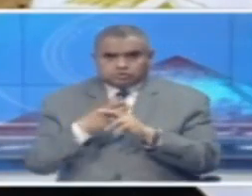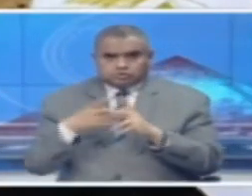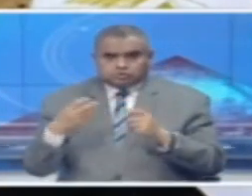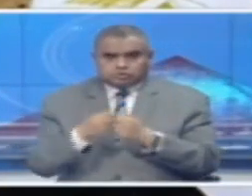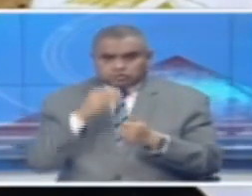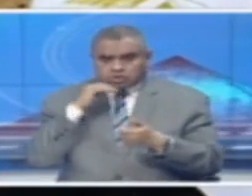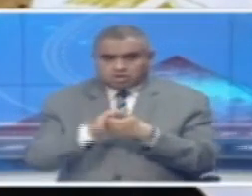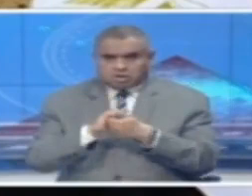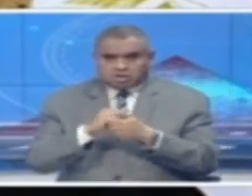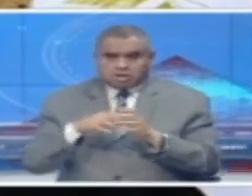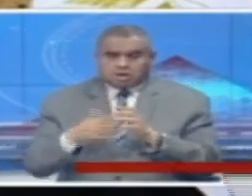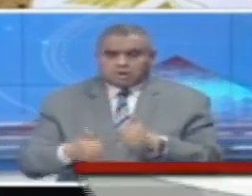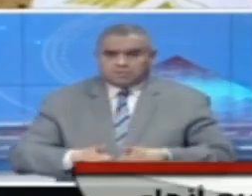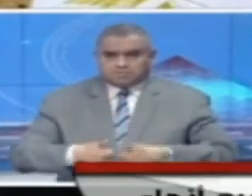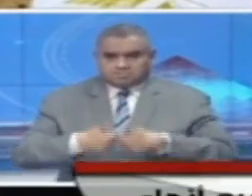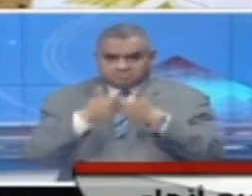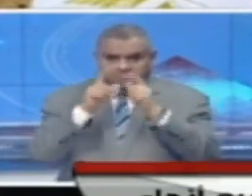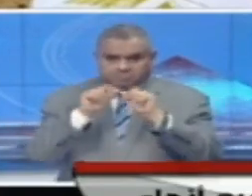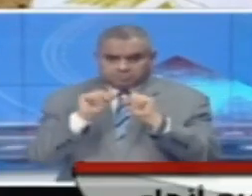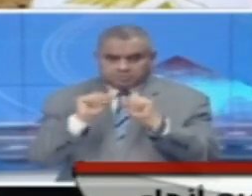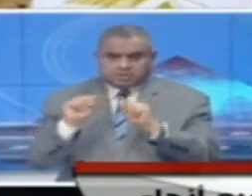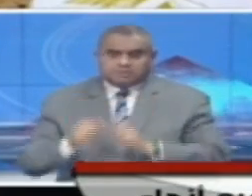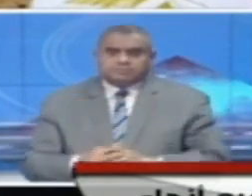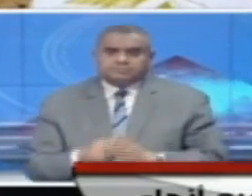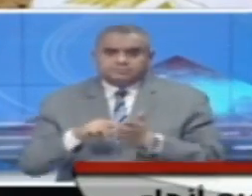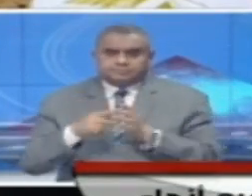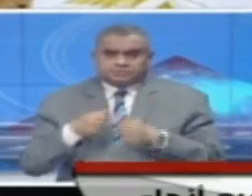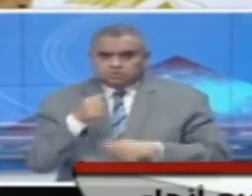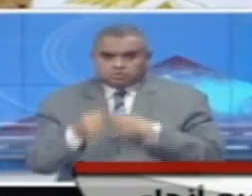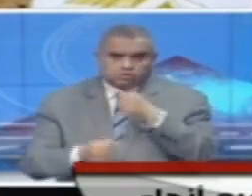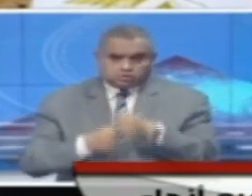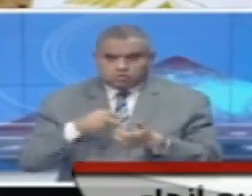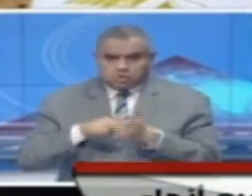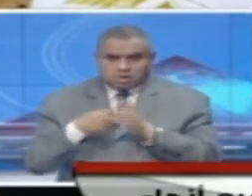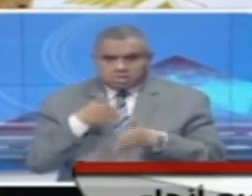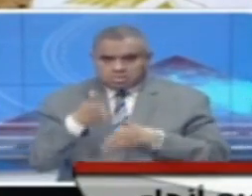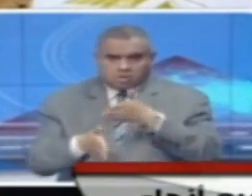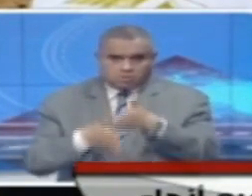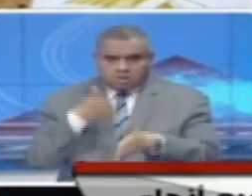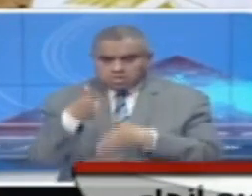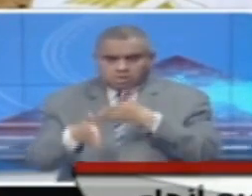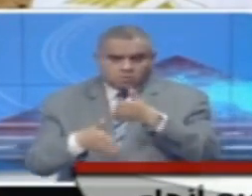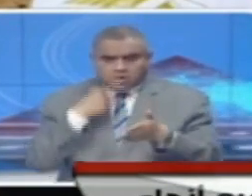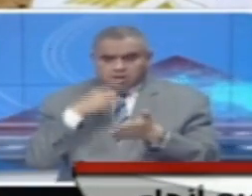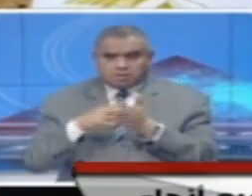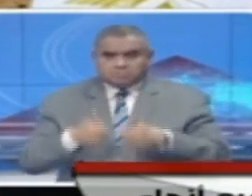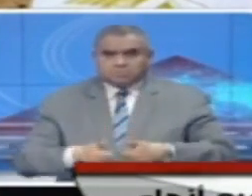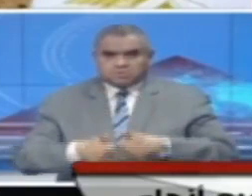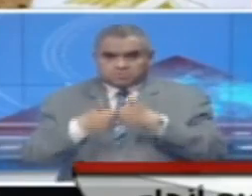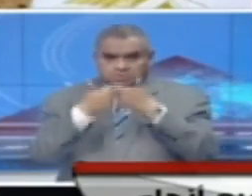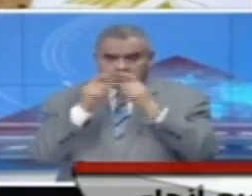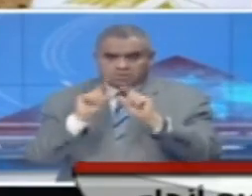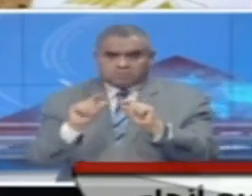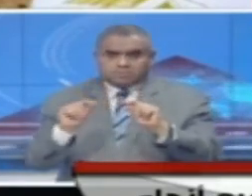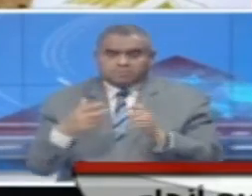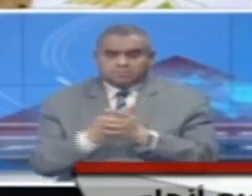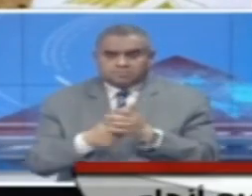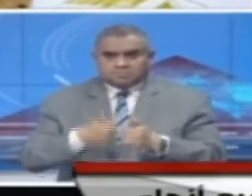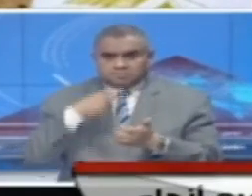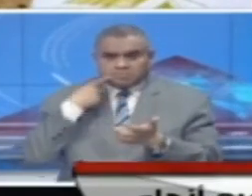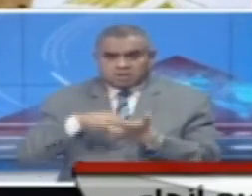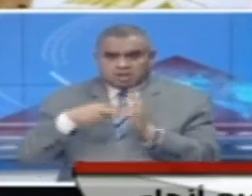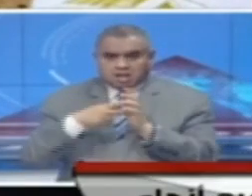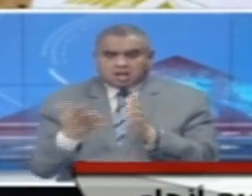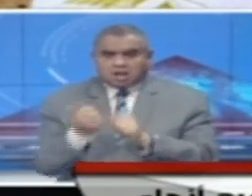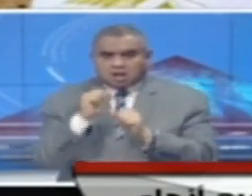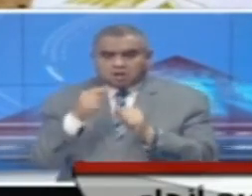ومخزونه الحضاري العريق في دعم جهود الدولة للمضي قدما نحو المسار